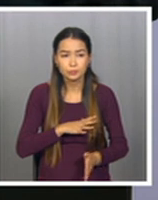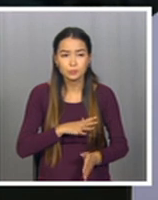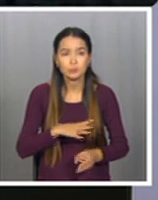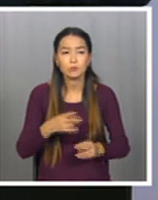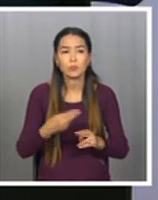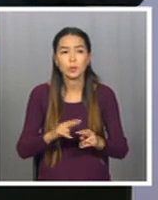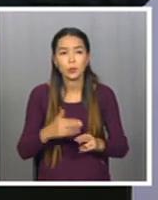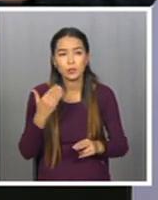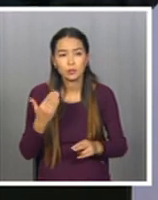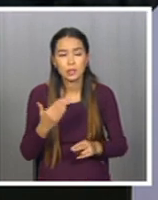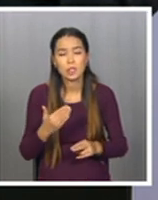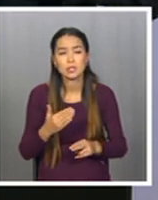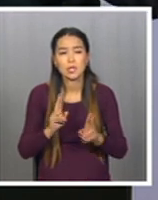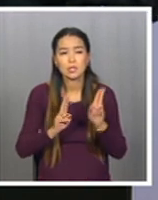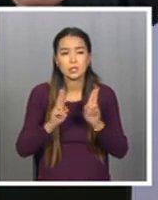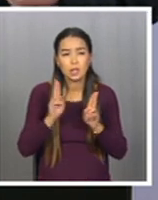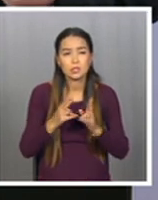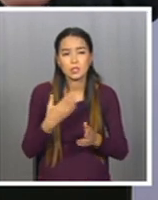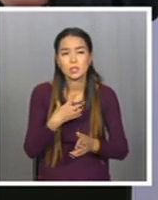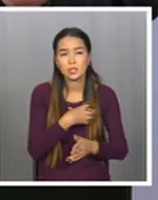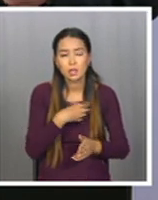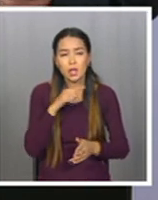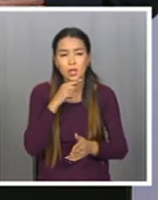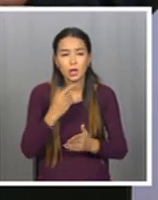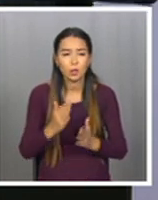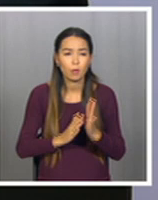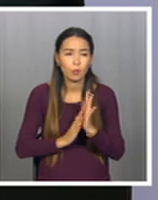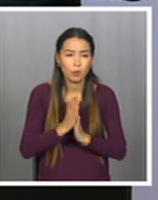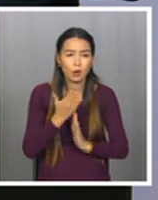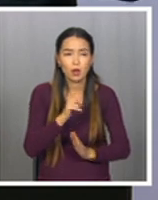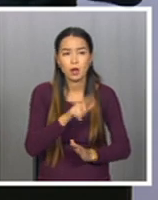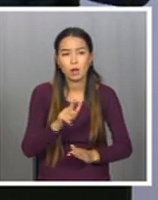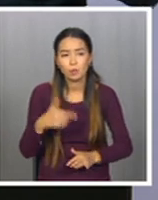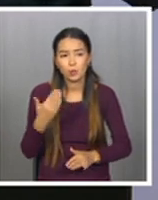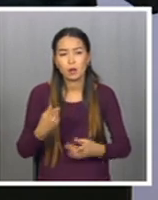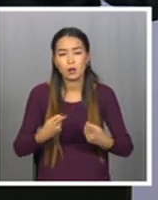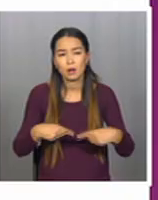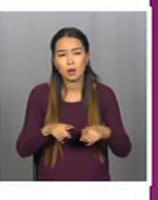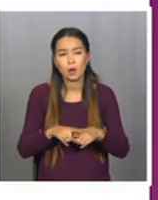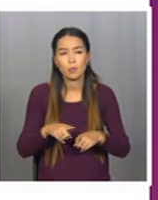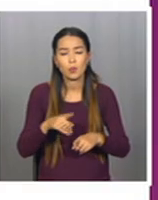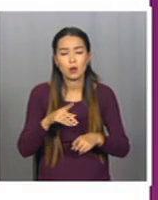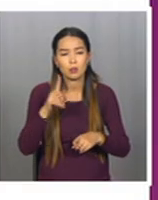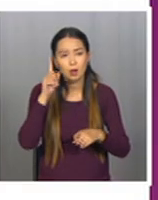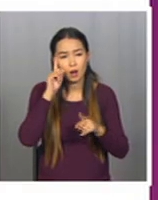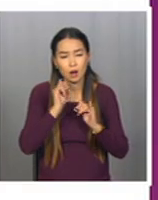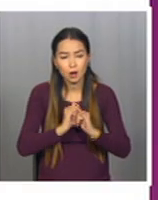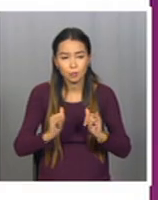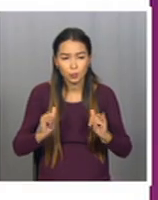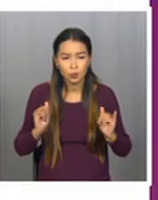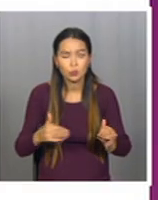Оның теориясының негізінде экономикалық өсім, адамның қоғамдық қабілеттерін дамыту, сонымен